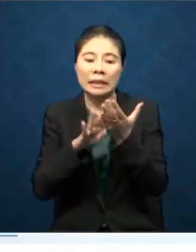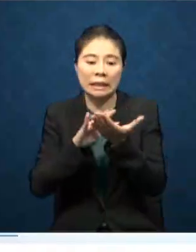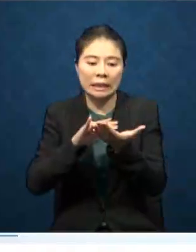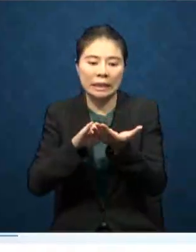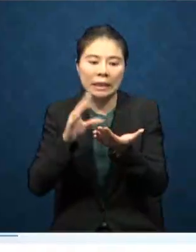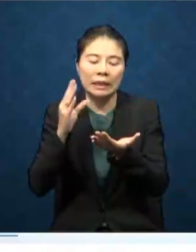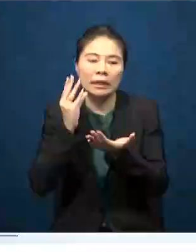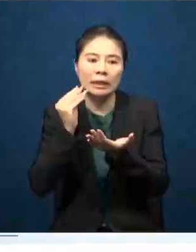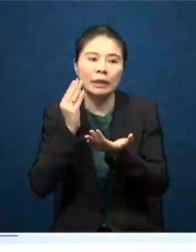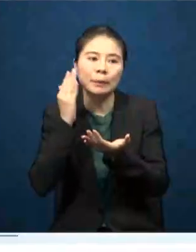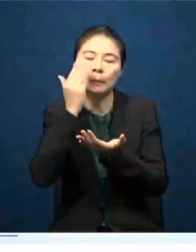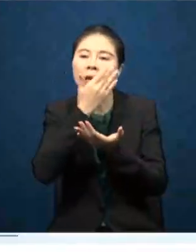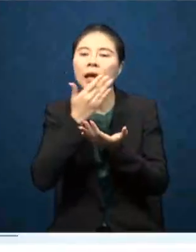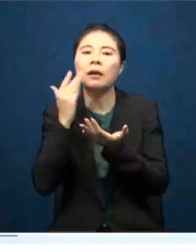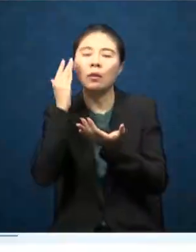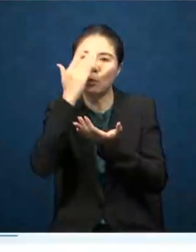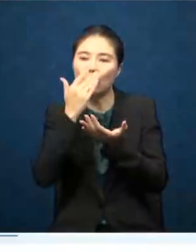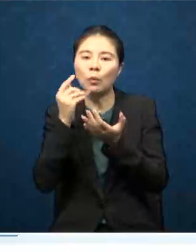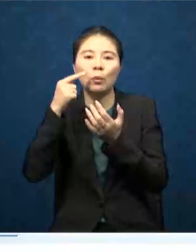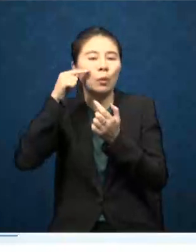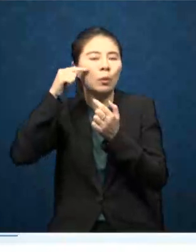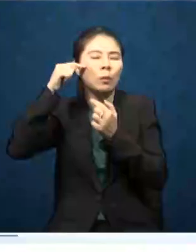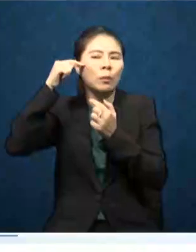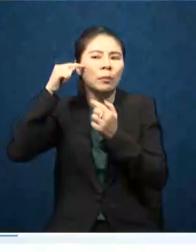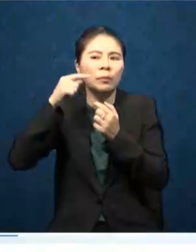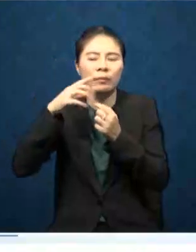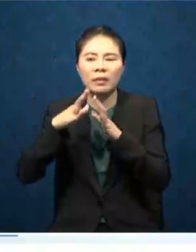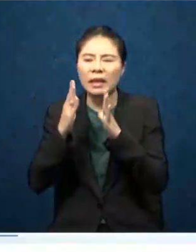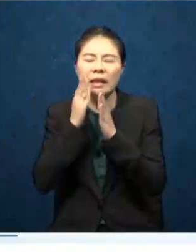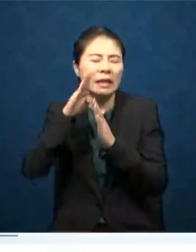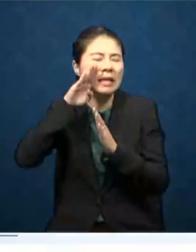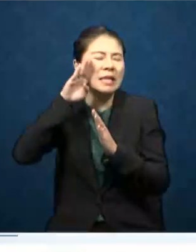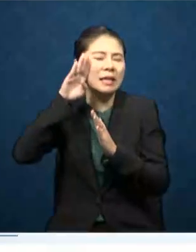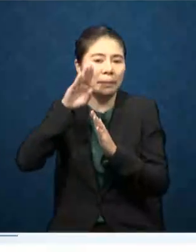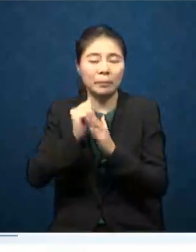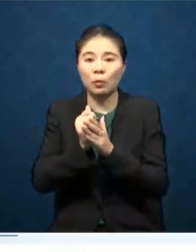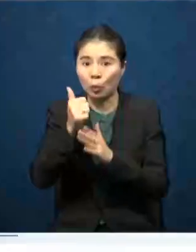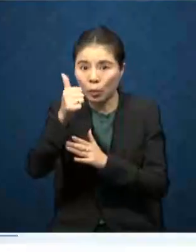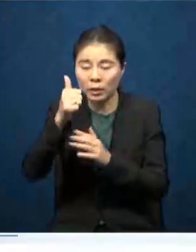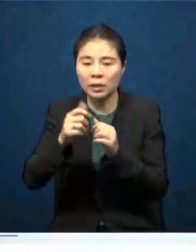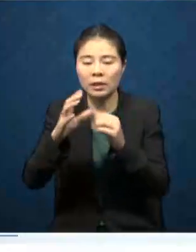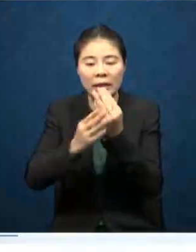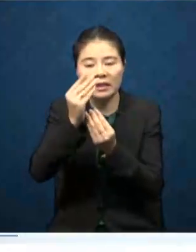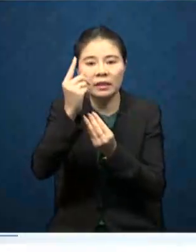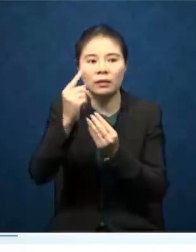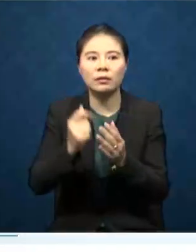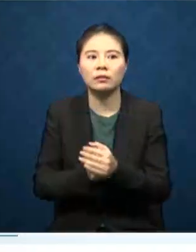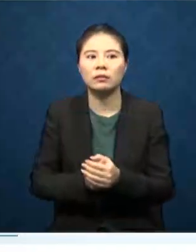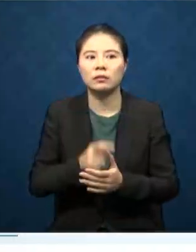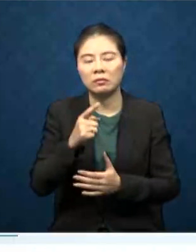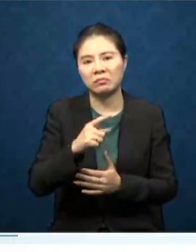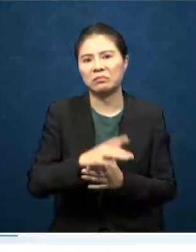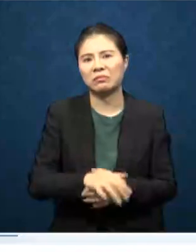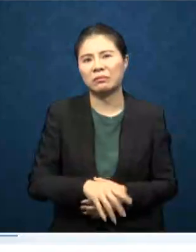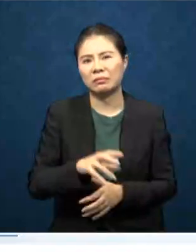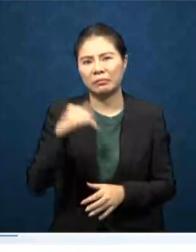นี้ถูกหลักอยมั้ยครับอยากจะรู้เ้ามีสิทธิ์มาพูดอย่างนี้มในทีวีพูดทุกวันพูดวันแล้วหลายๆครั้งด้วยนะครับเพรางั้นกราบเรียน